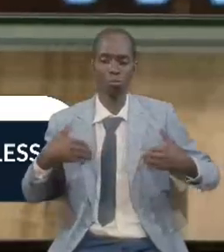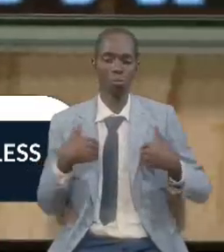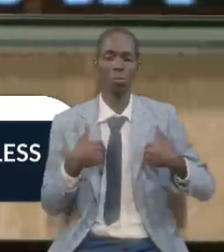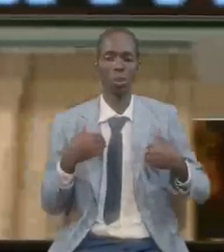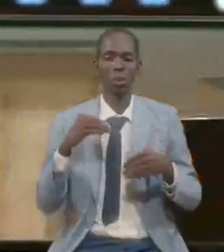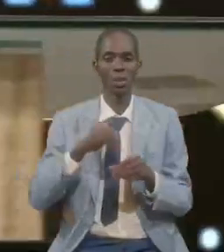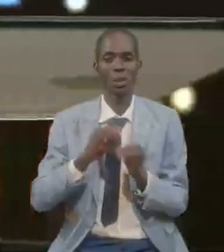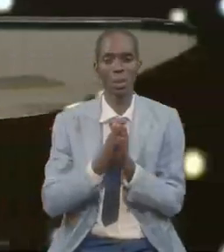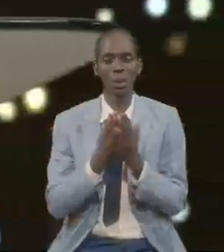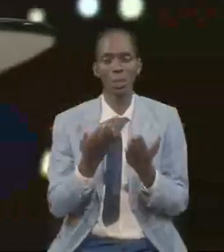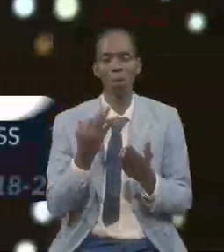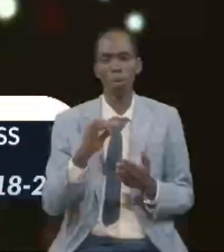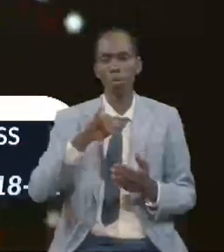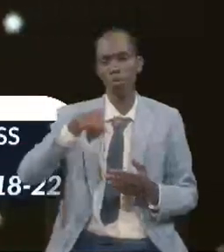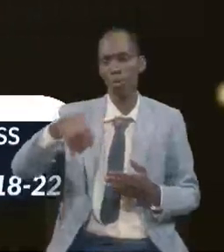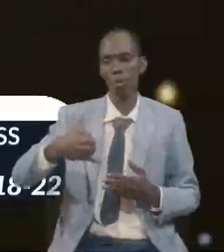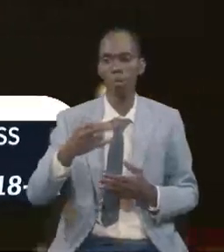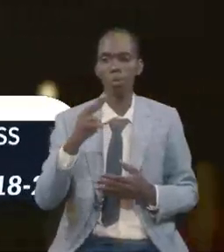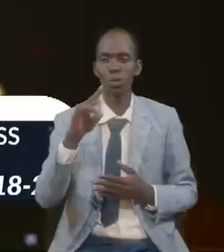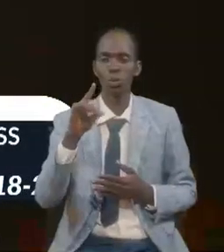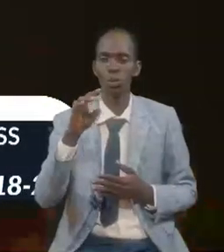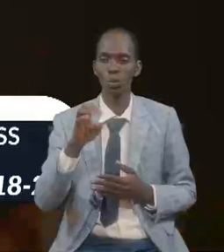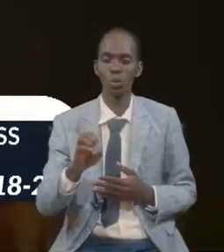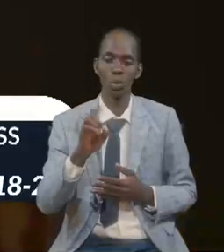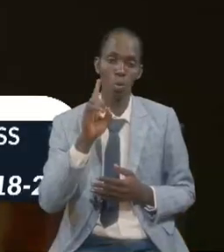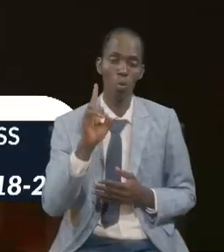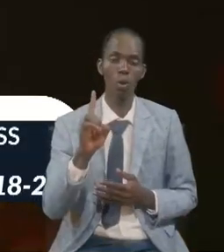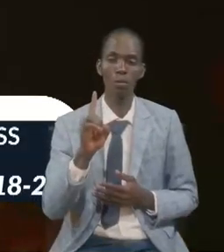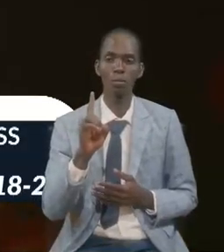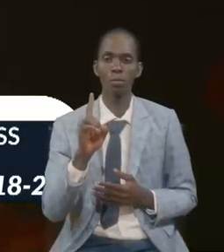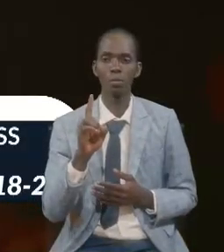allons à Jude. Jude.